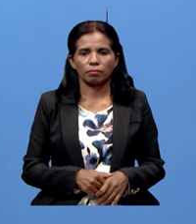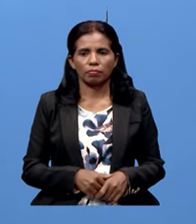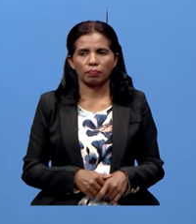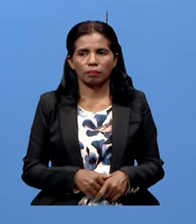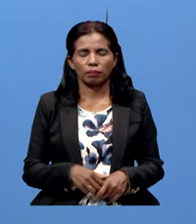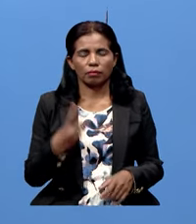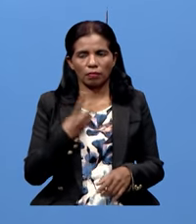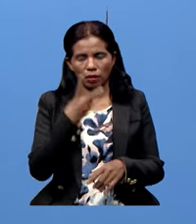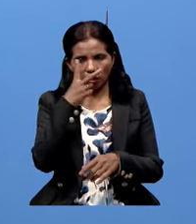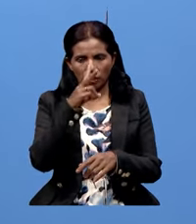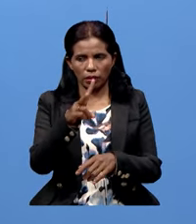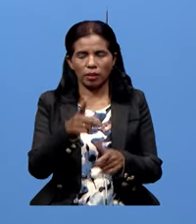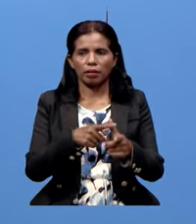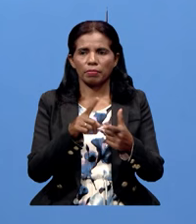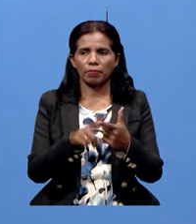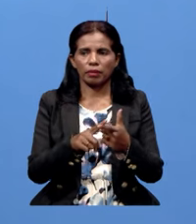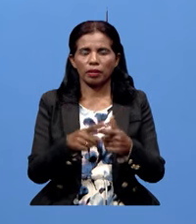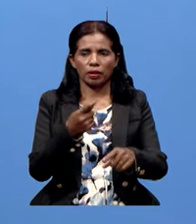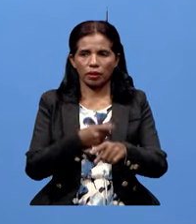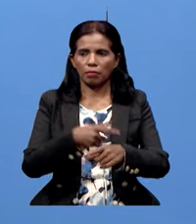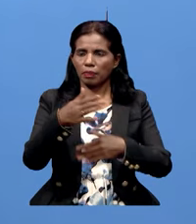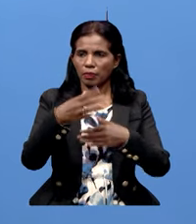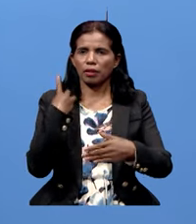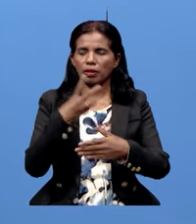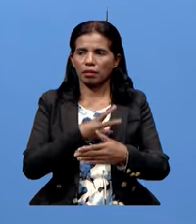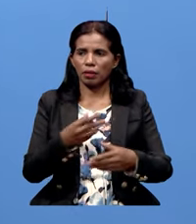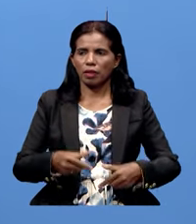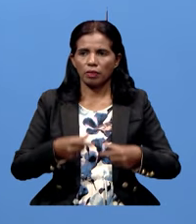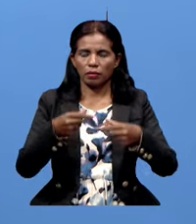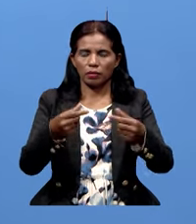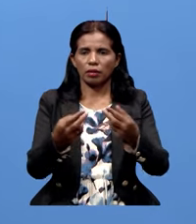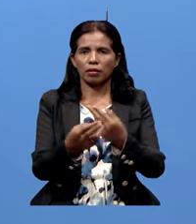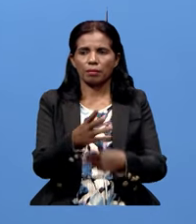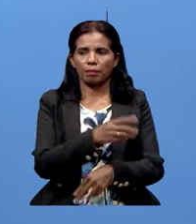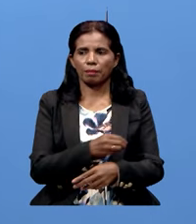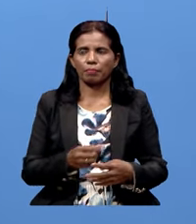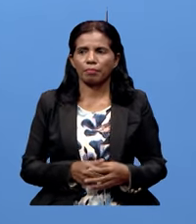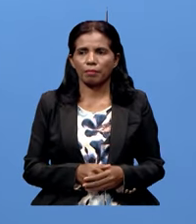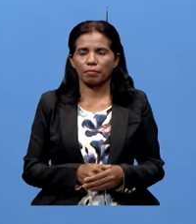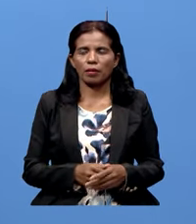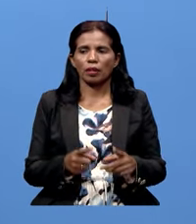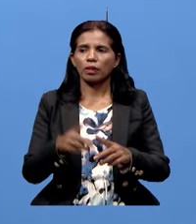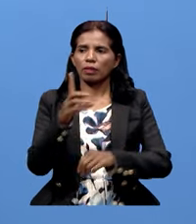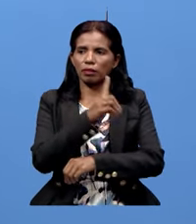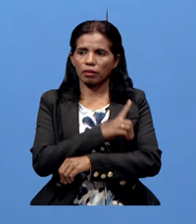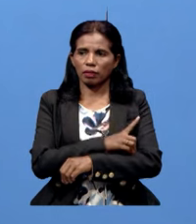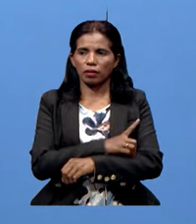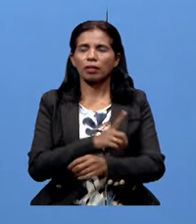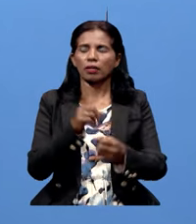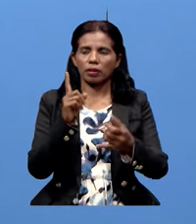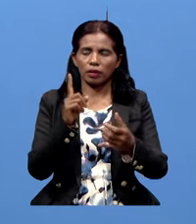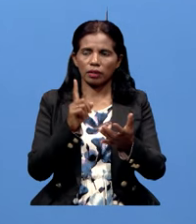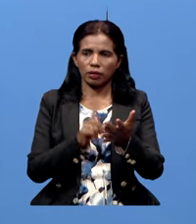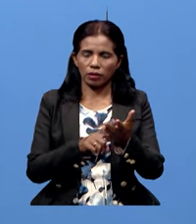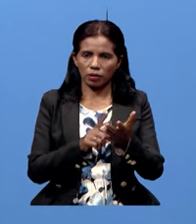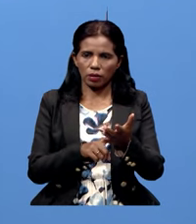Ita ita harehela, ita harehela para ia tempo barak ni tebel fo resposta basira ohin. O hin ya ya diskusaun mos